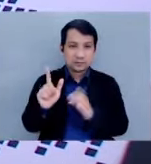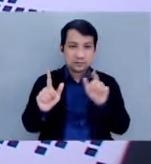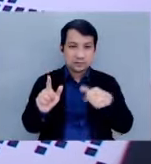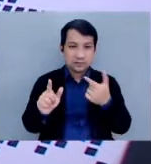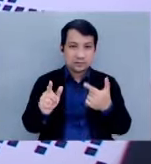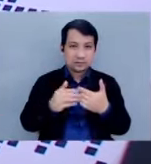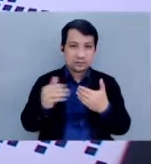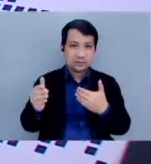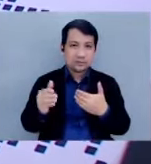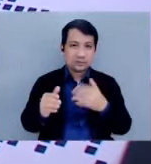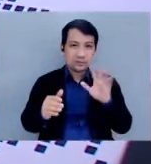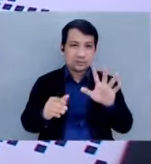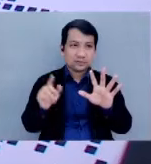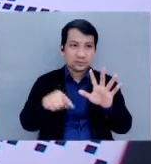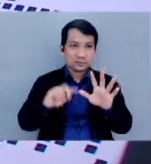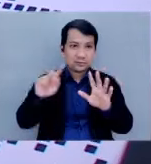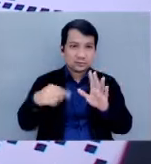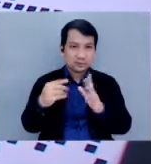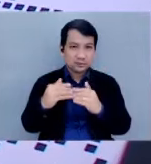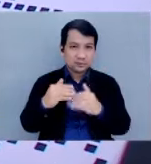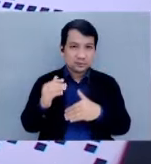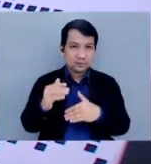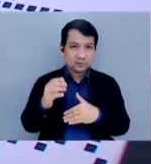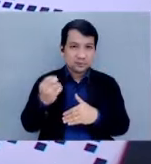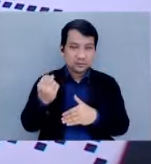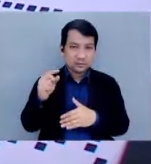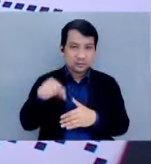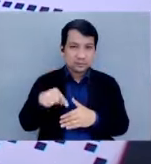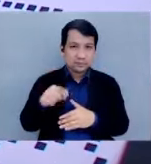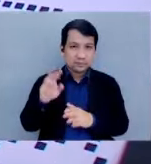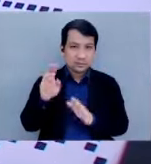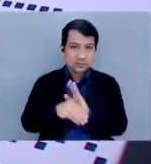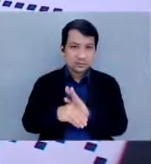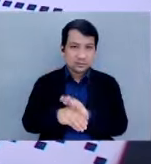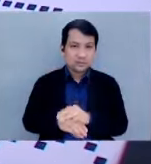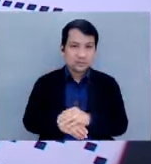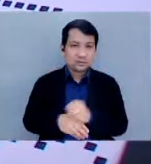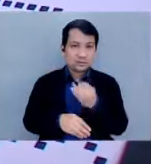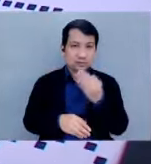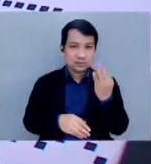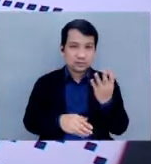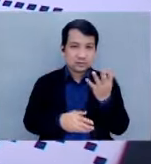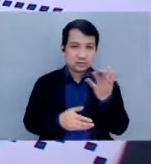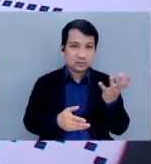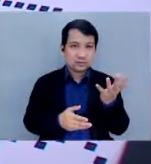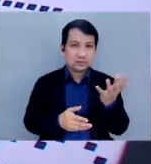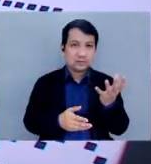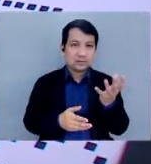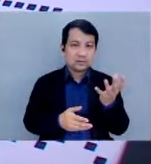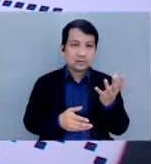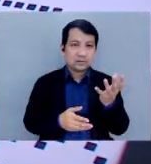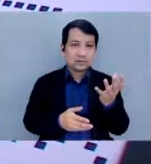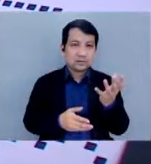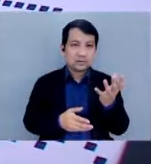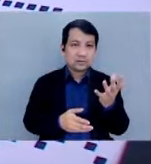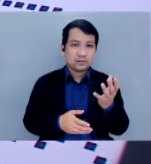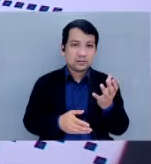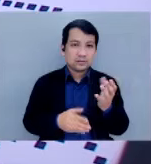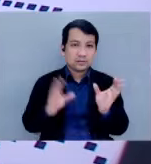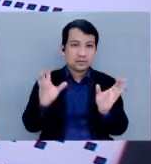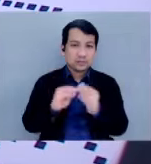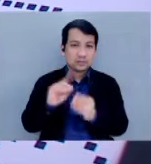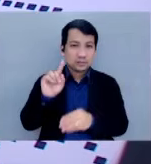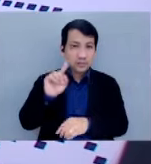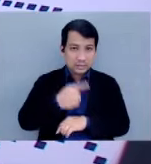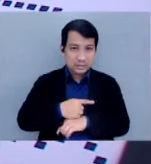5 bars per hour or 12 minutes per bar. Okay. Computation. Okay. So, kung 12 minutes ka per bar, assume mo na